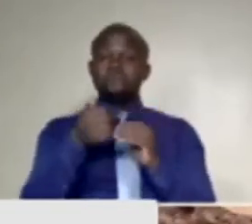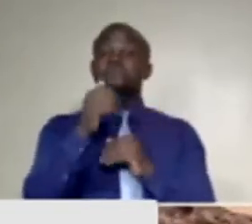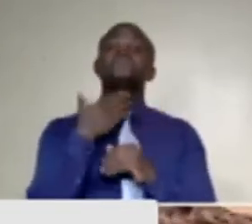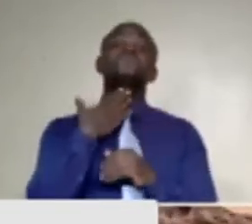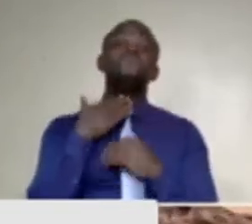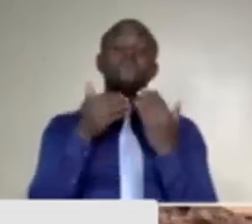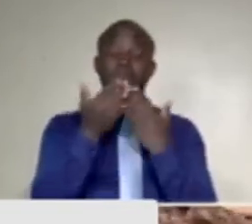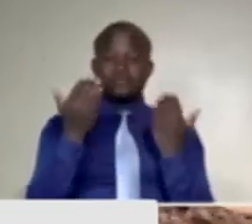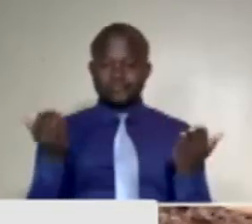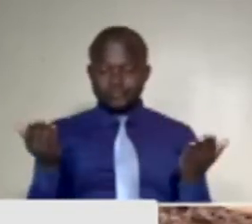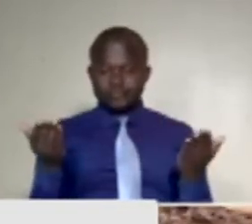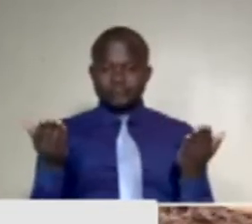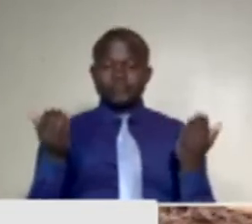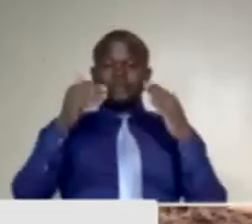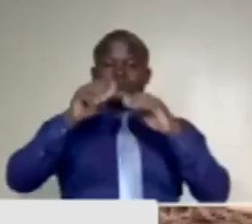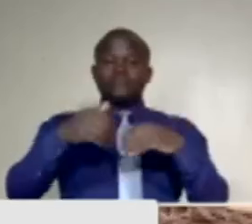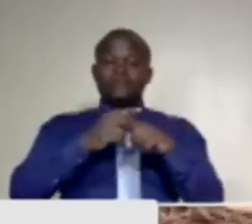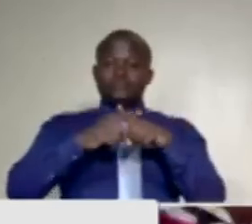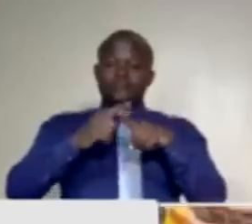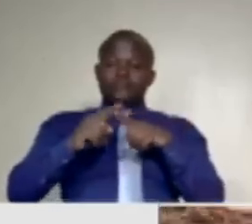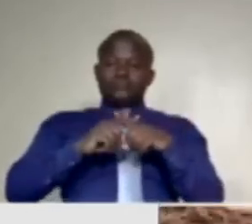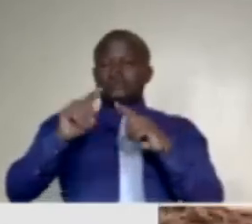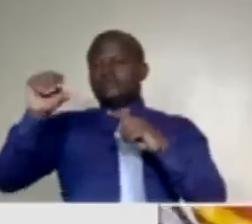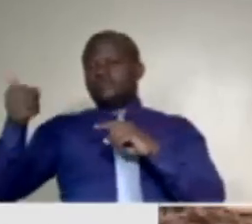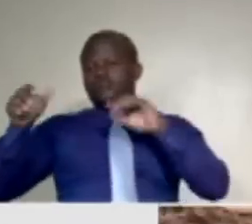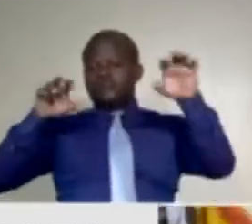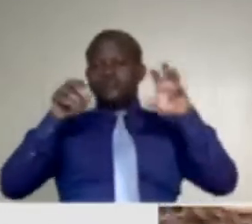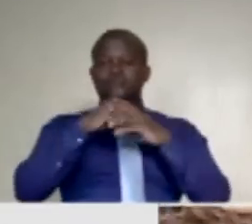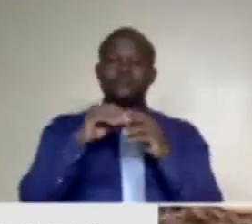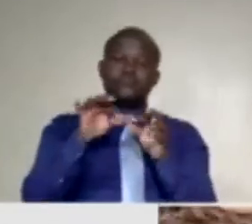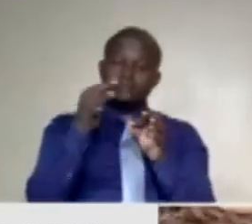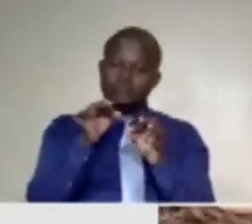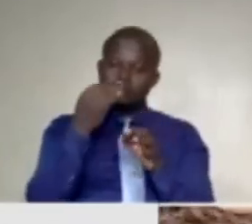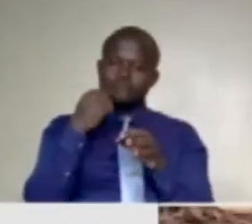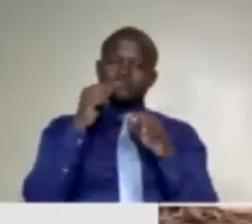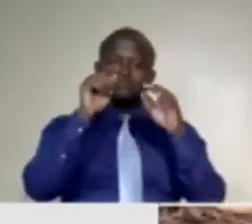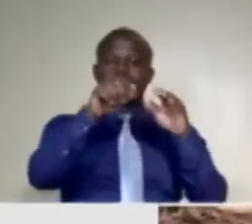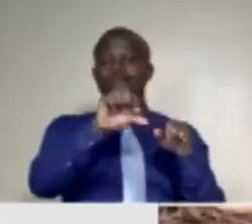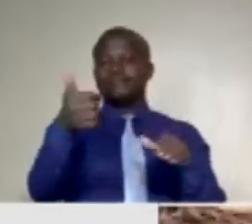yishakiye, agahinga ibijumba, hamwe ugasanga hari ibijumba, ntihari imboga, ahandi hari